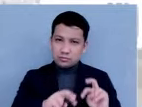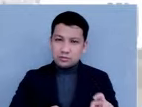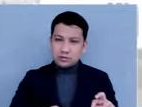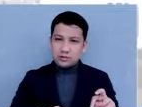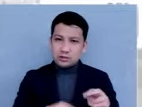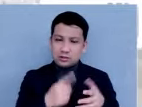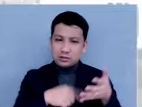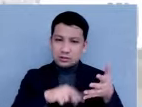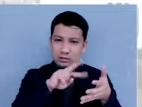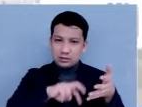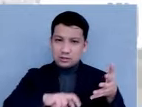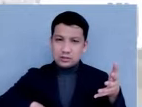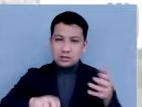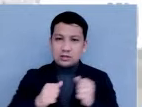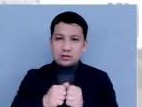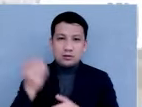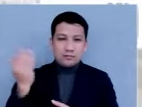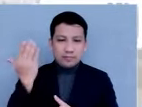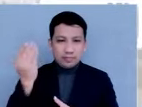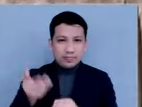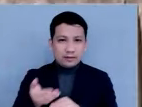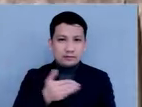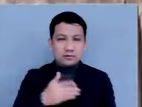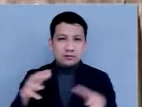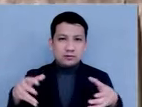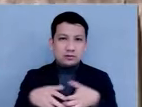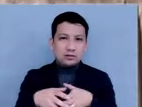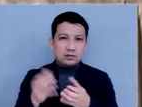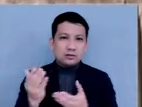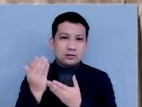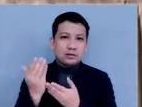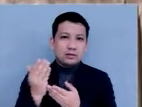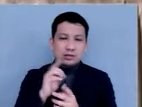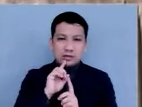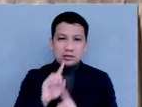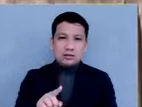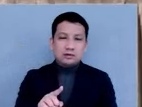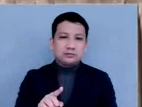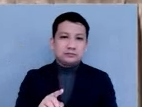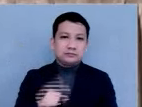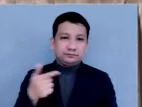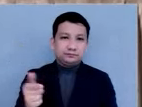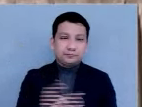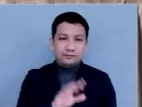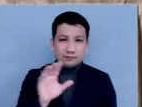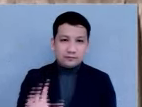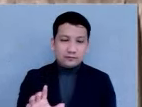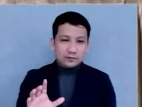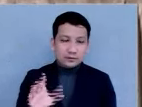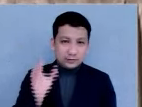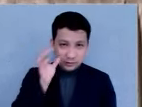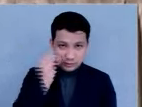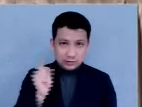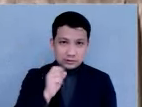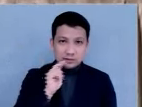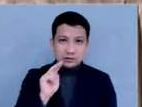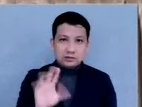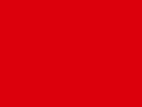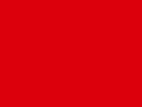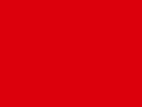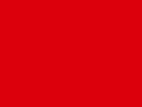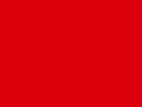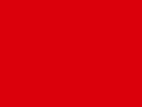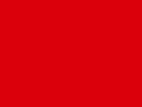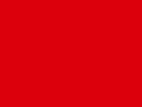mga resource person bago bumuo ng committee report. Nagbabalita mula sa Frontline, Camille Samonte, News